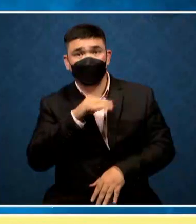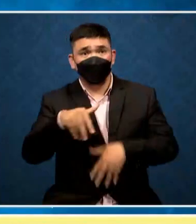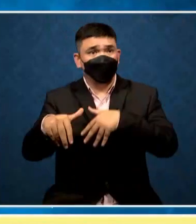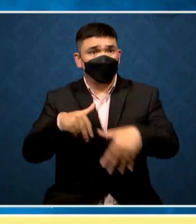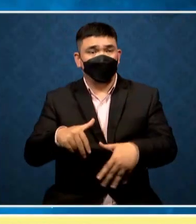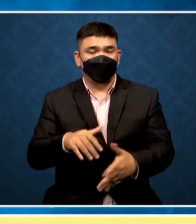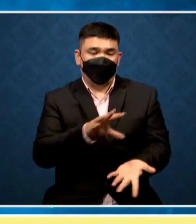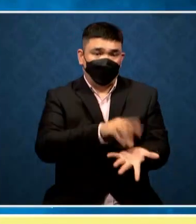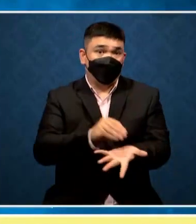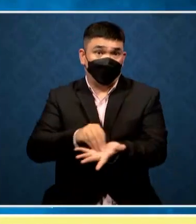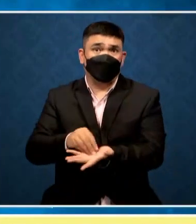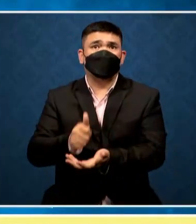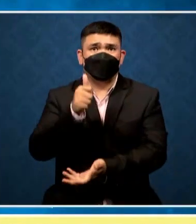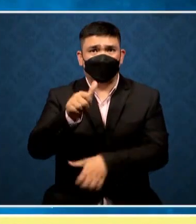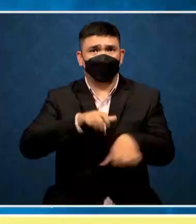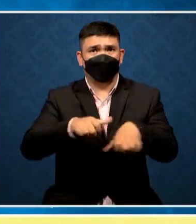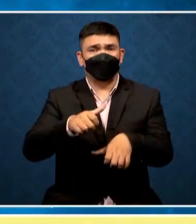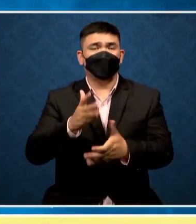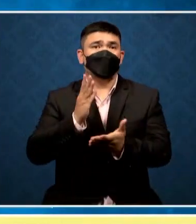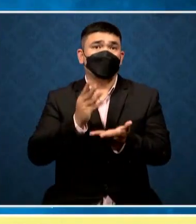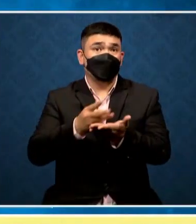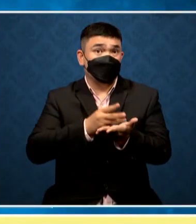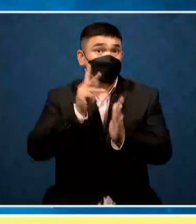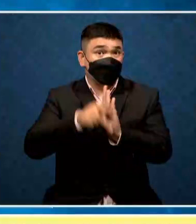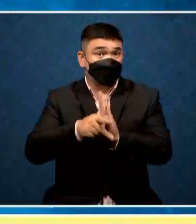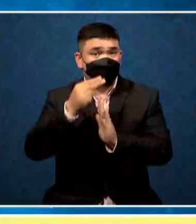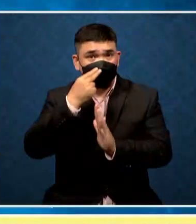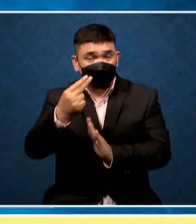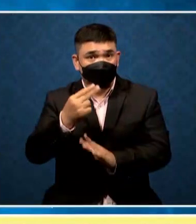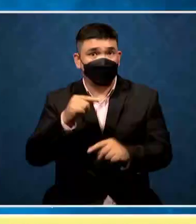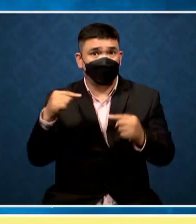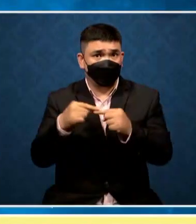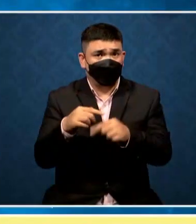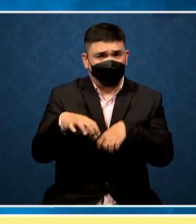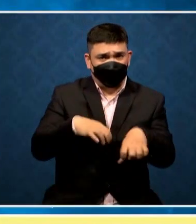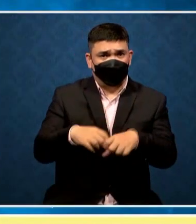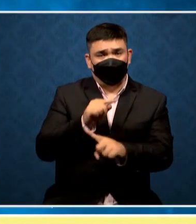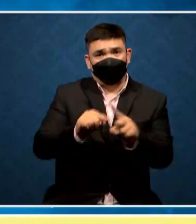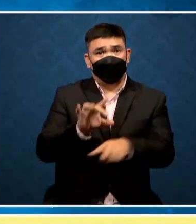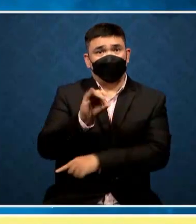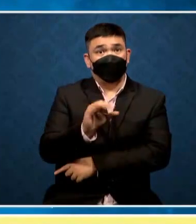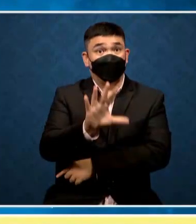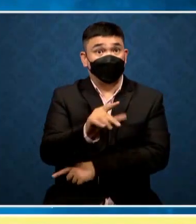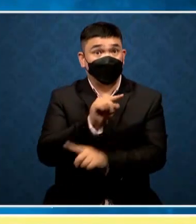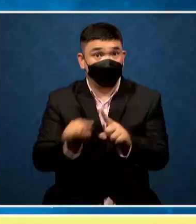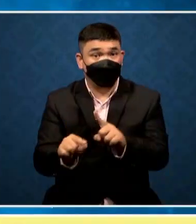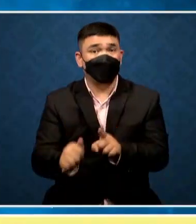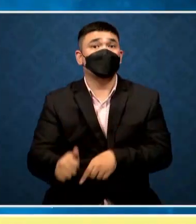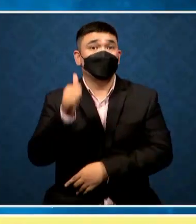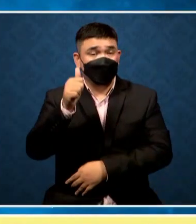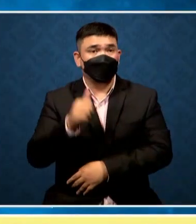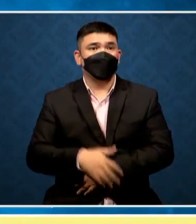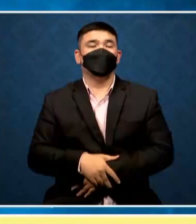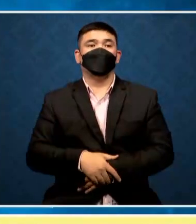มชนได้รบการจัดการอย่ถูกตตามหบวชาการกำหนดได้ว่าต้องจัดการแบบนี้ให้ได้ 85% เป็ตัวชี